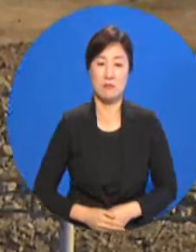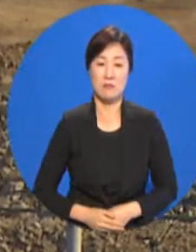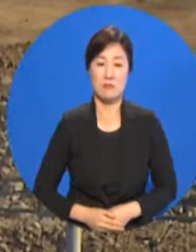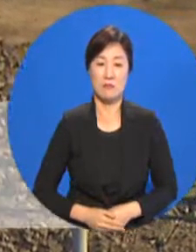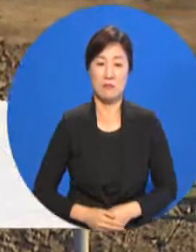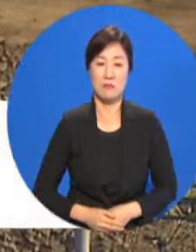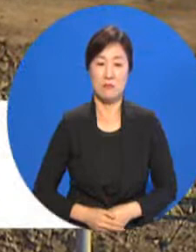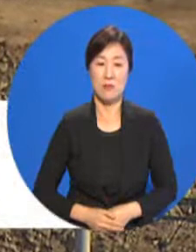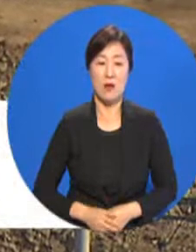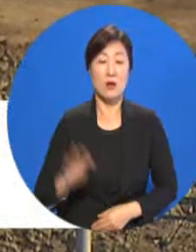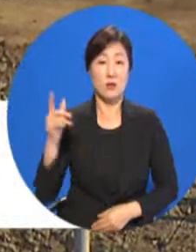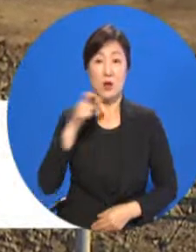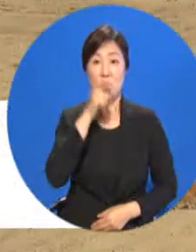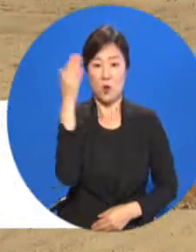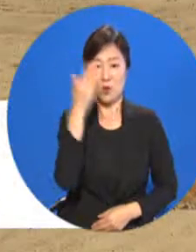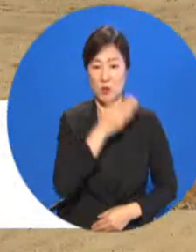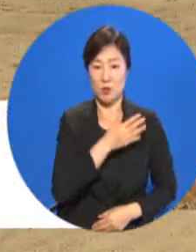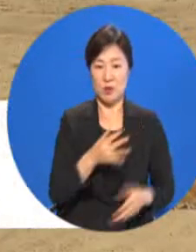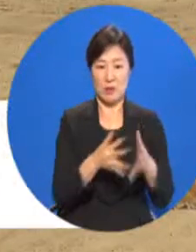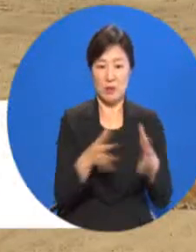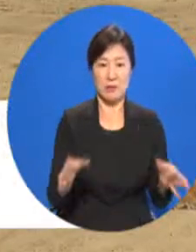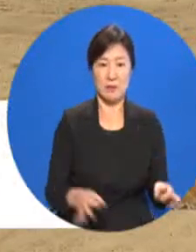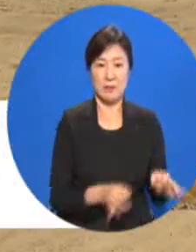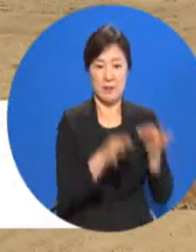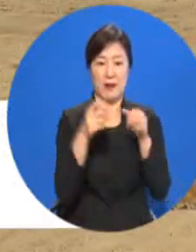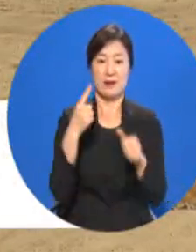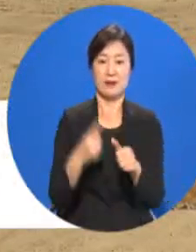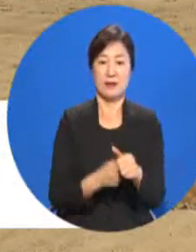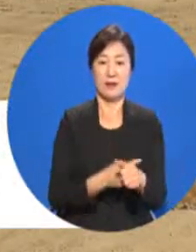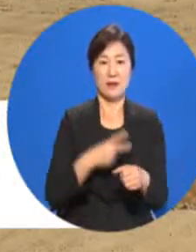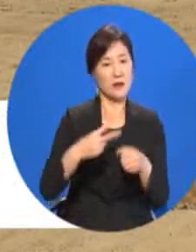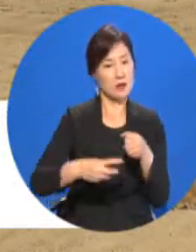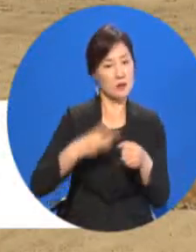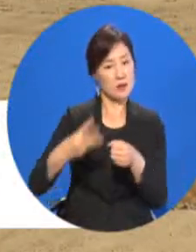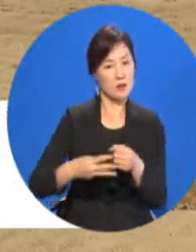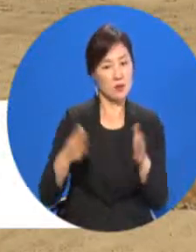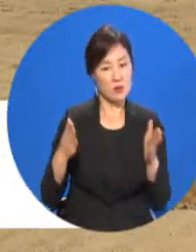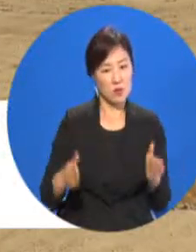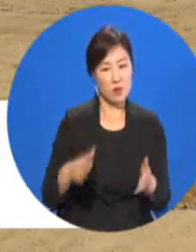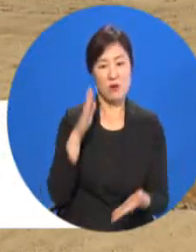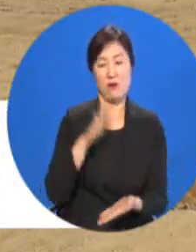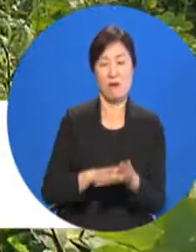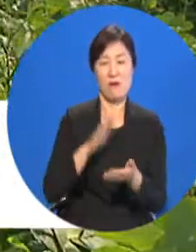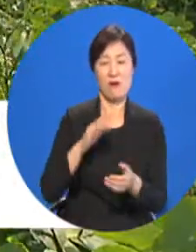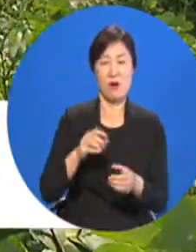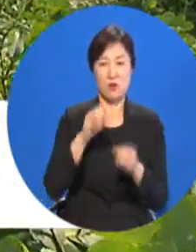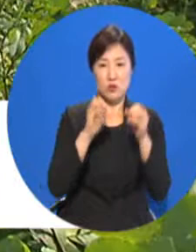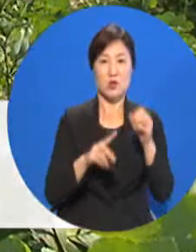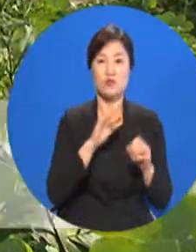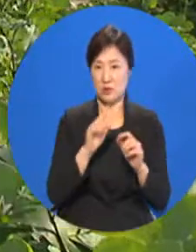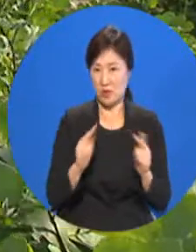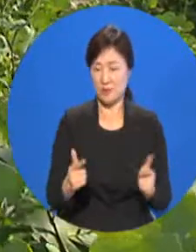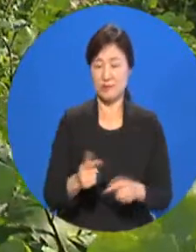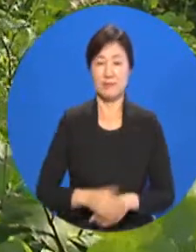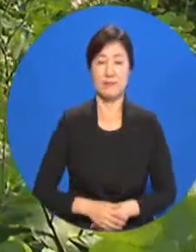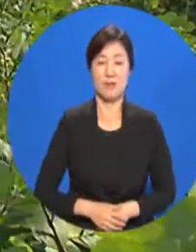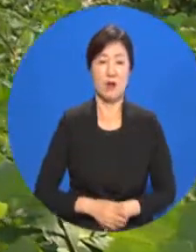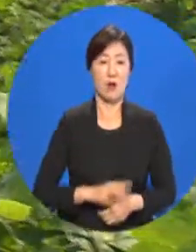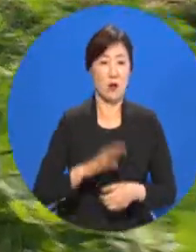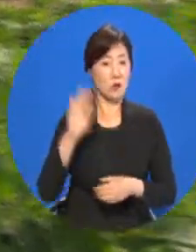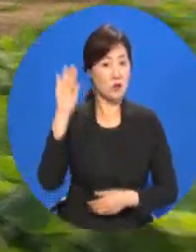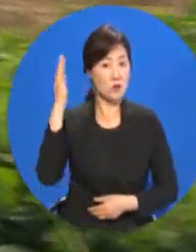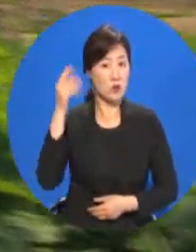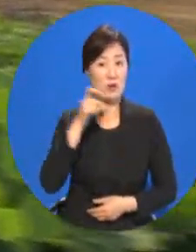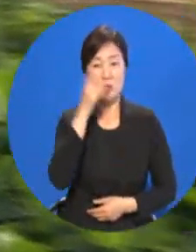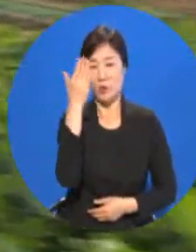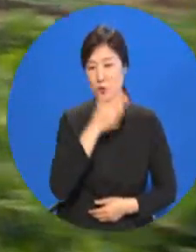많이 되었잖아요. 2-3년 사이에. 그런 열기가 이어져가지고 웅천 임대뿐만 아니고. 몇 년 새 여수 지역에 불고